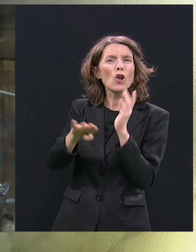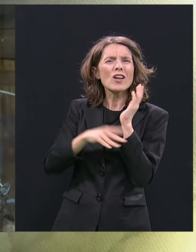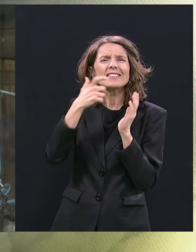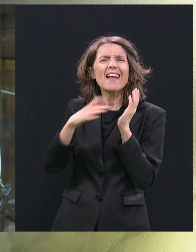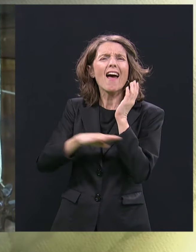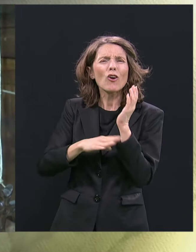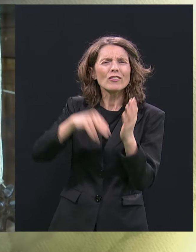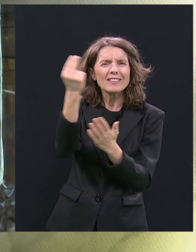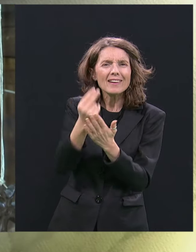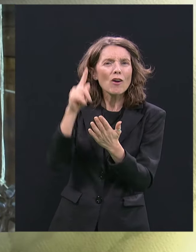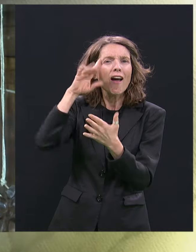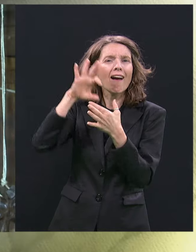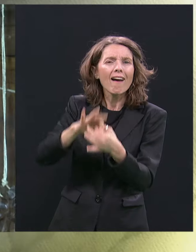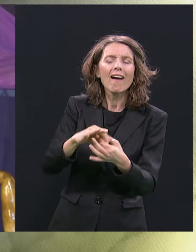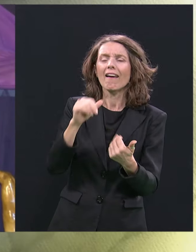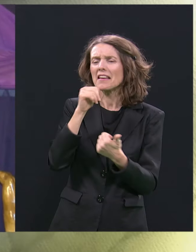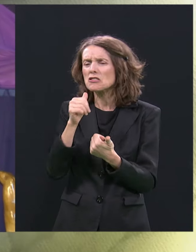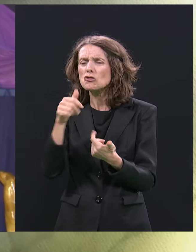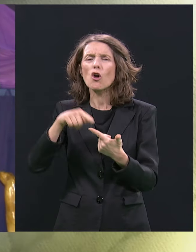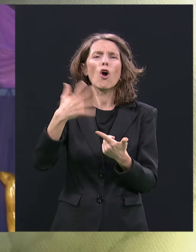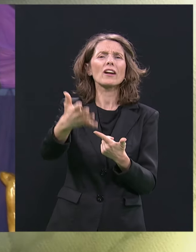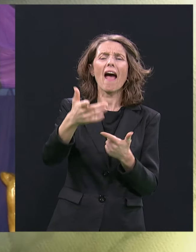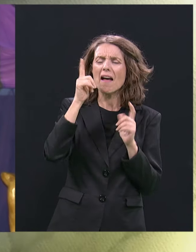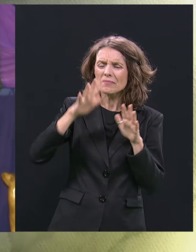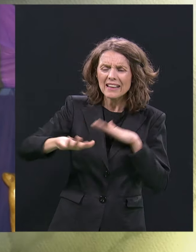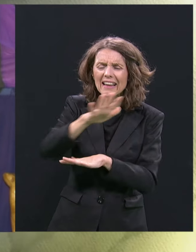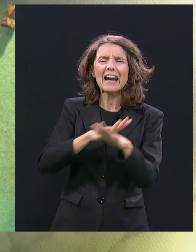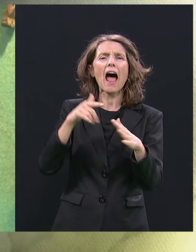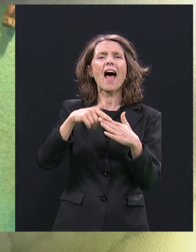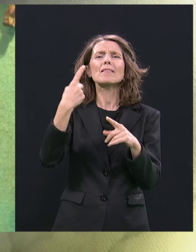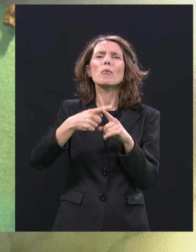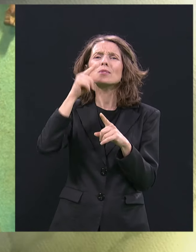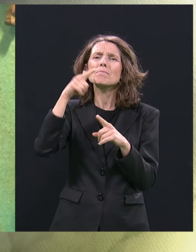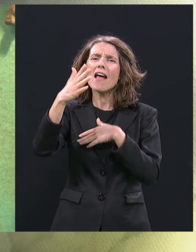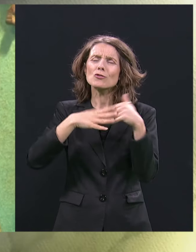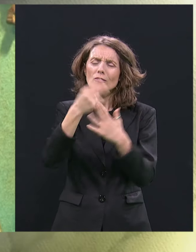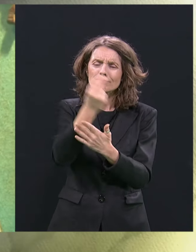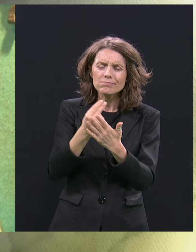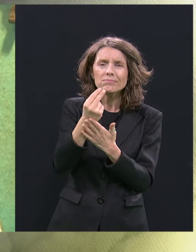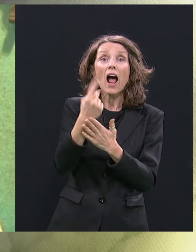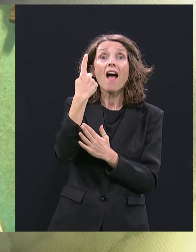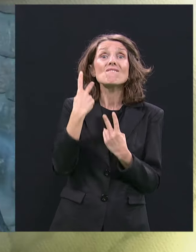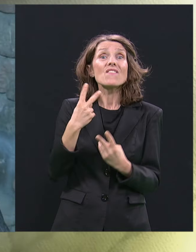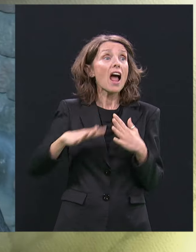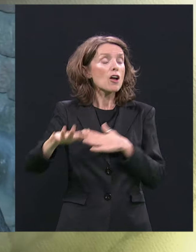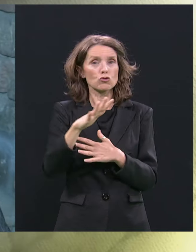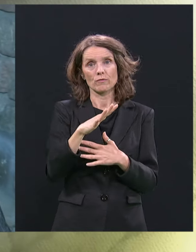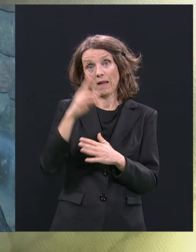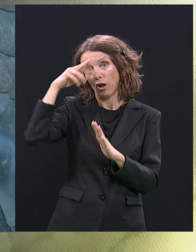i zemlju, vešte ruke umetnika, zanatlija, entuzijasta i pre svih delatnost ronilaca.